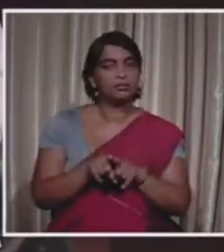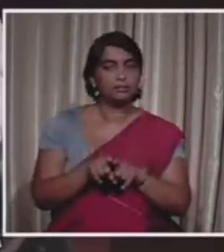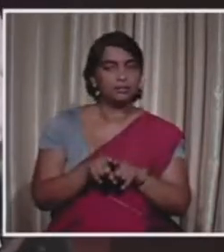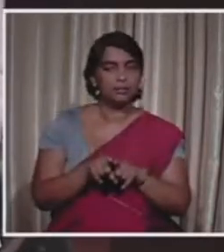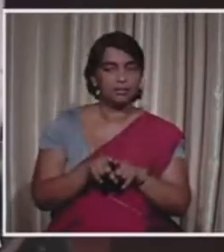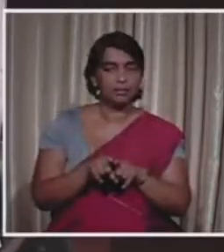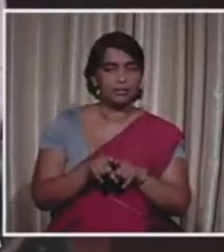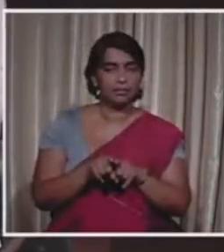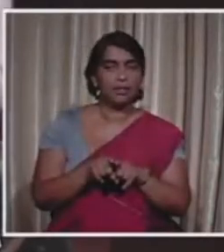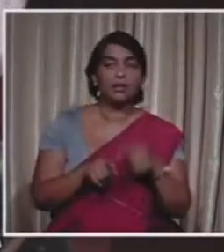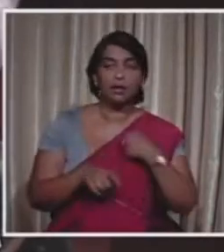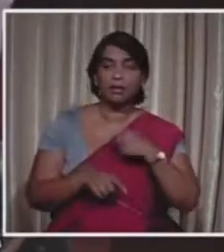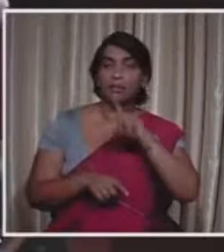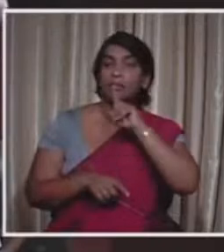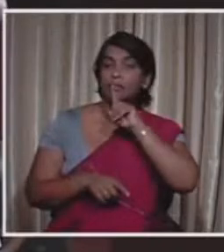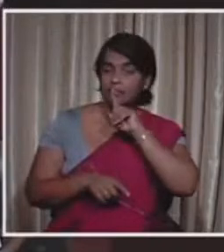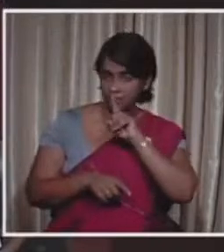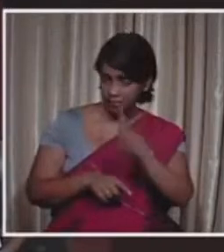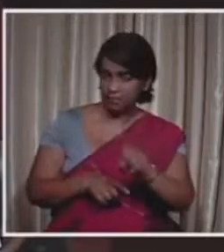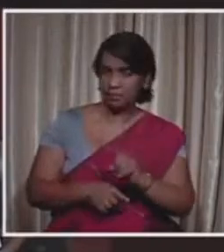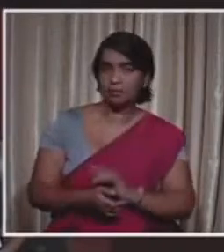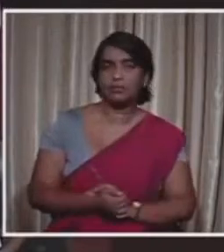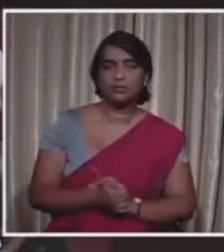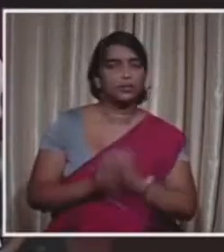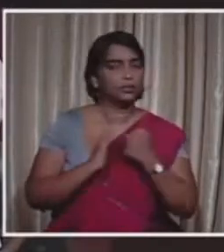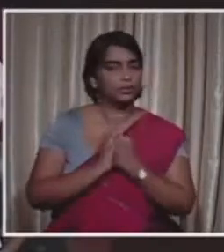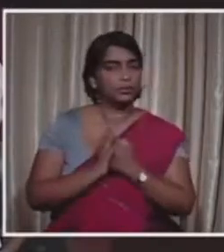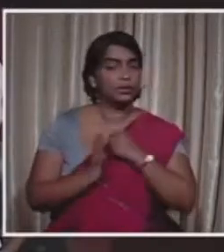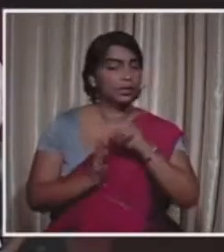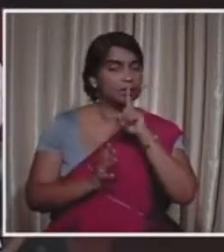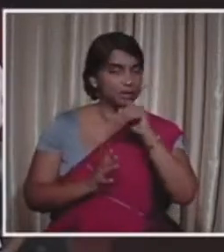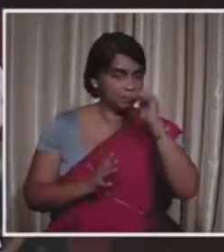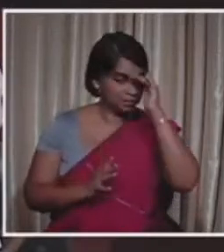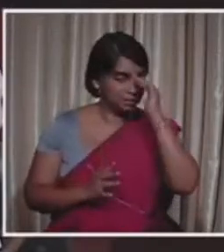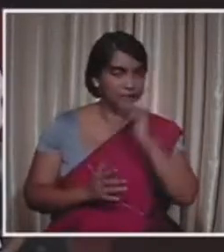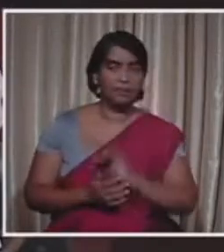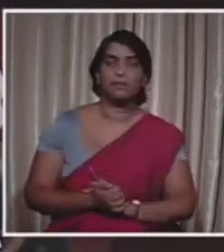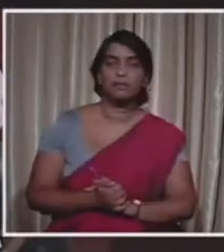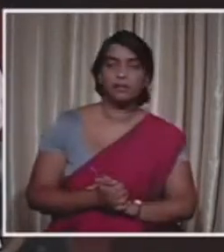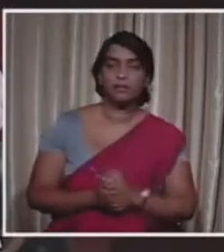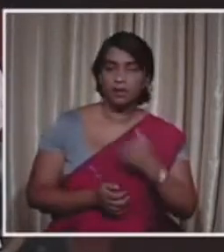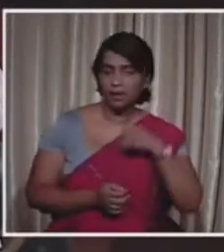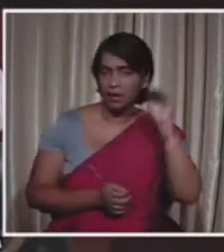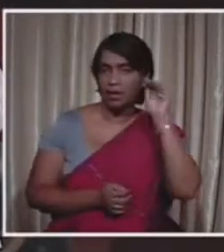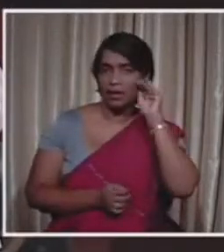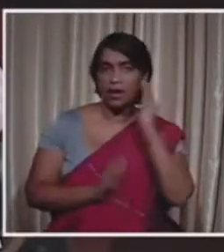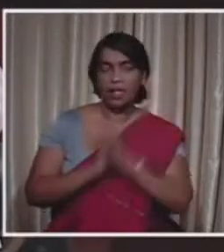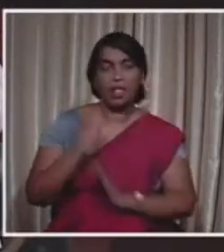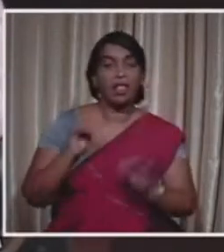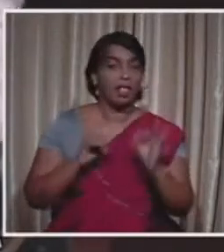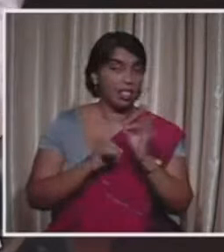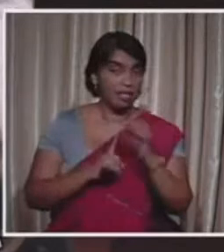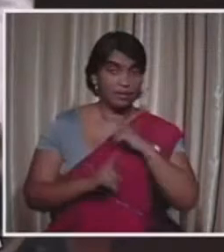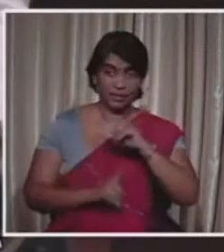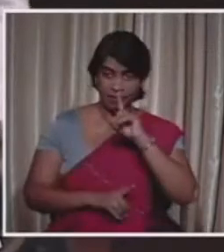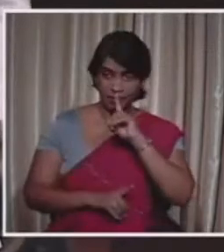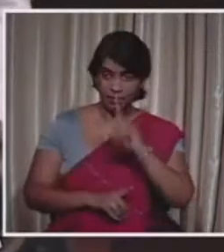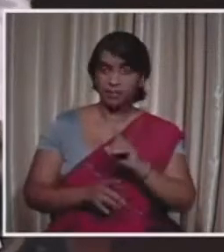ඒ වගේම මම කියන්න කැමති ගරු කතානායකතුමනි අපිට ඇහුණා අමාත්‍යවරයා කියනවා